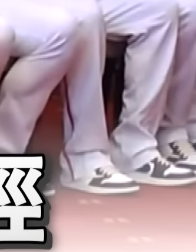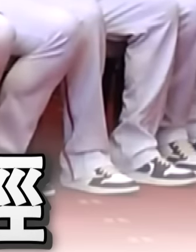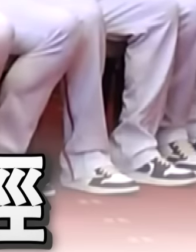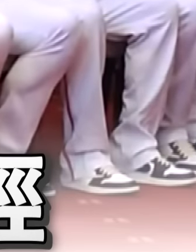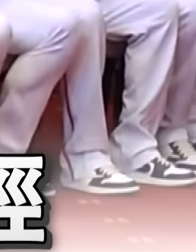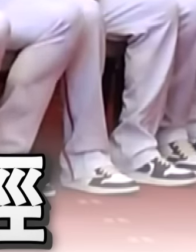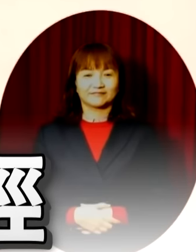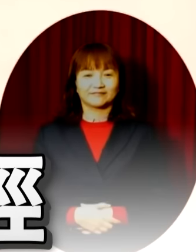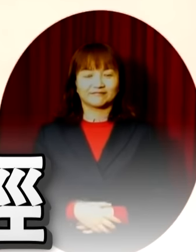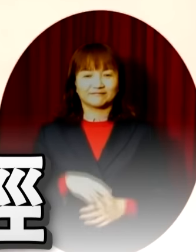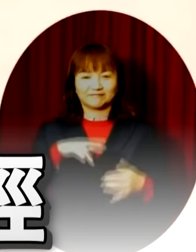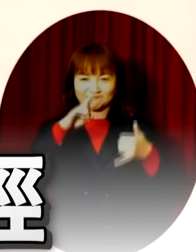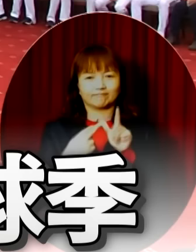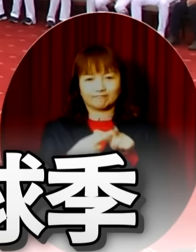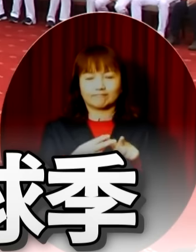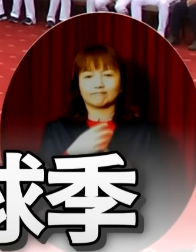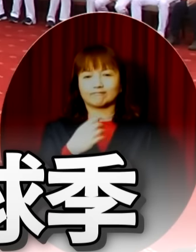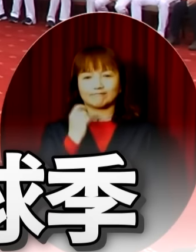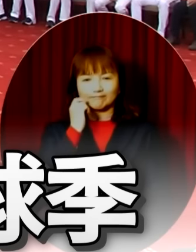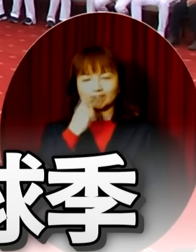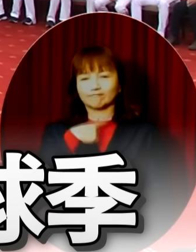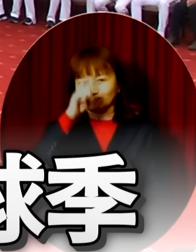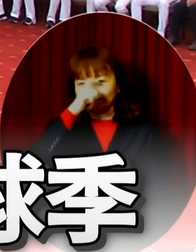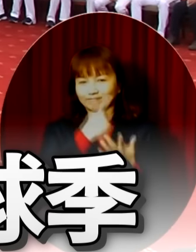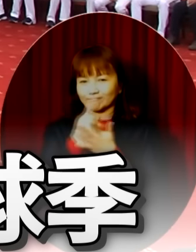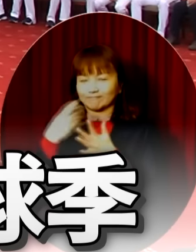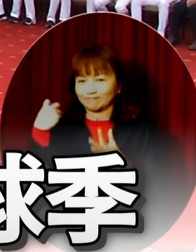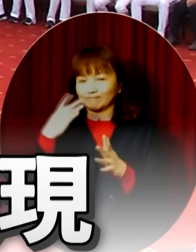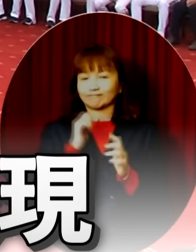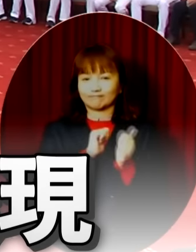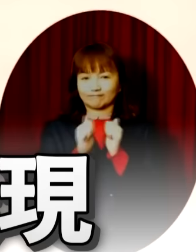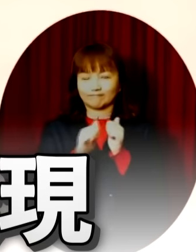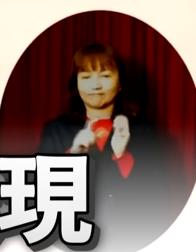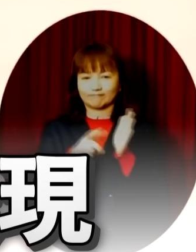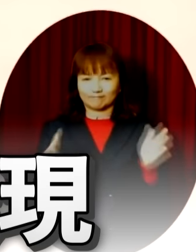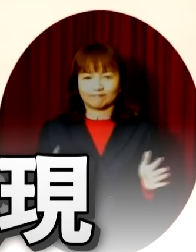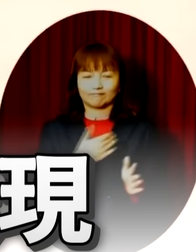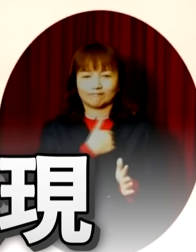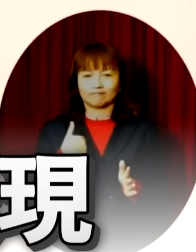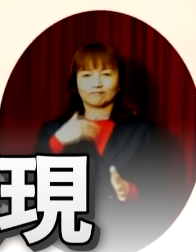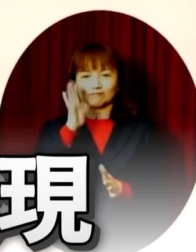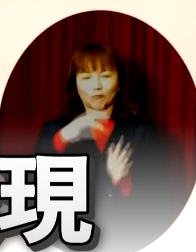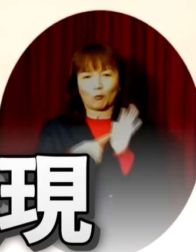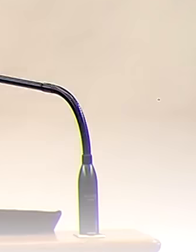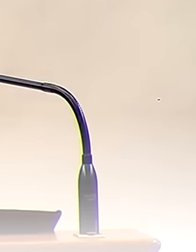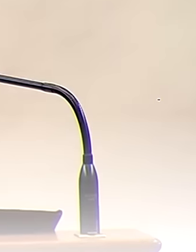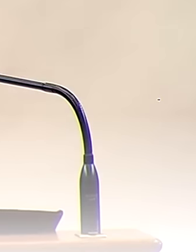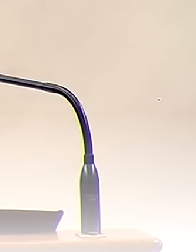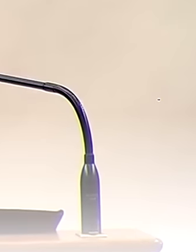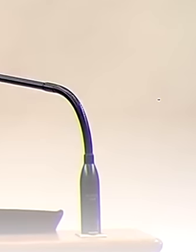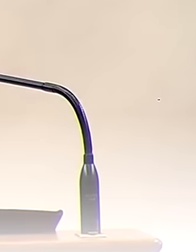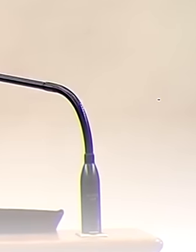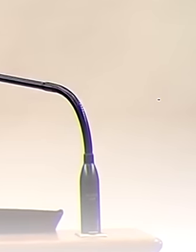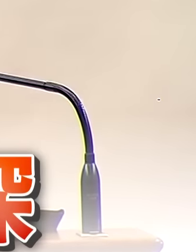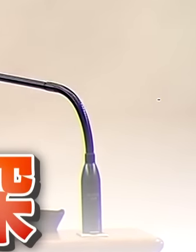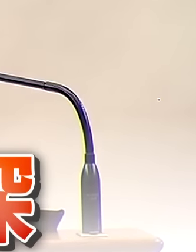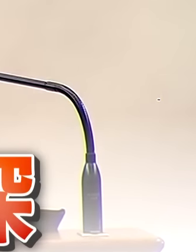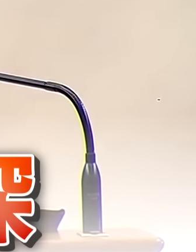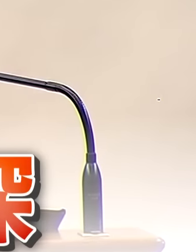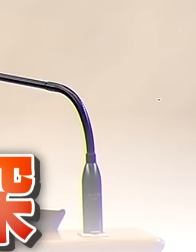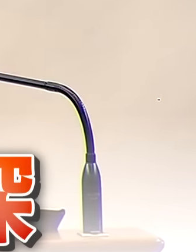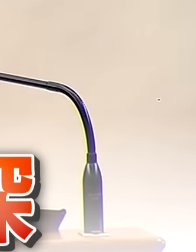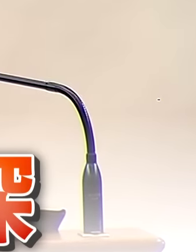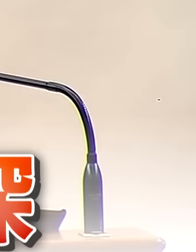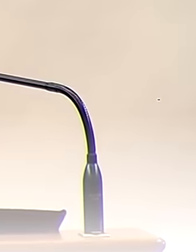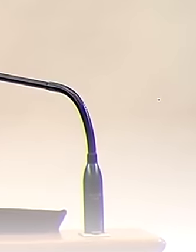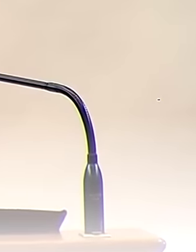冠，看起来真的很年轻。我很期待大家在新的球季都能够有更好的表现。接下来我们这里有